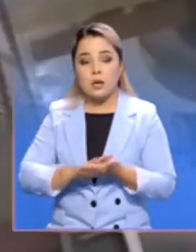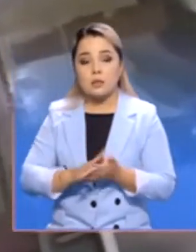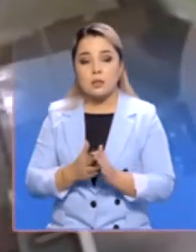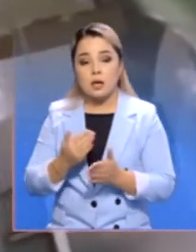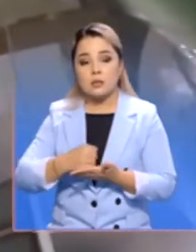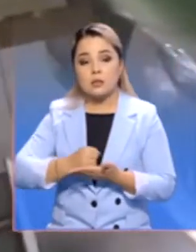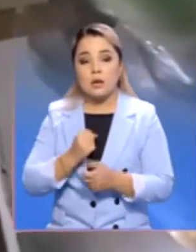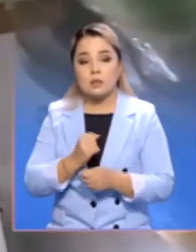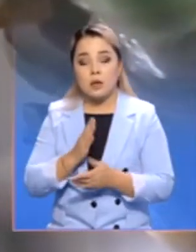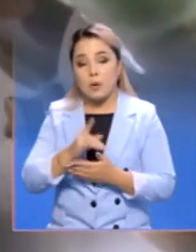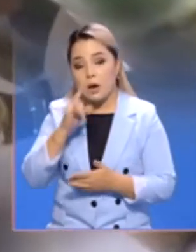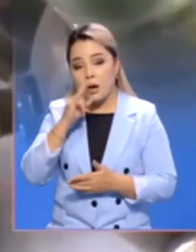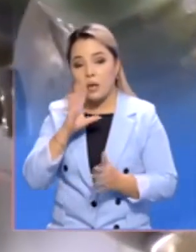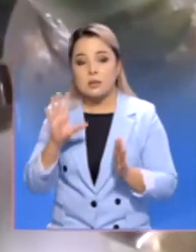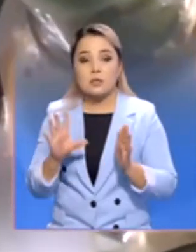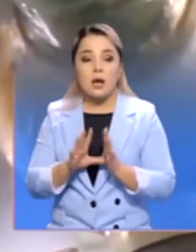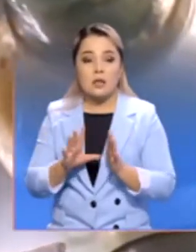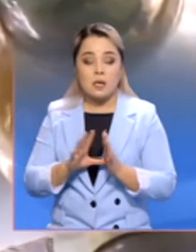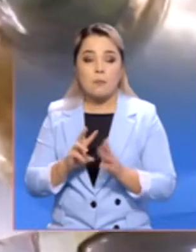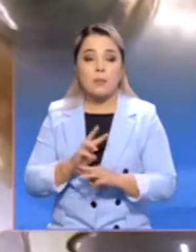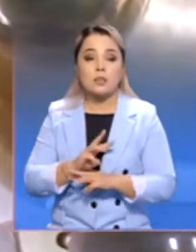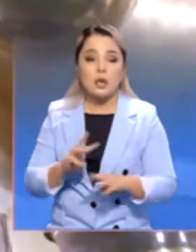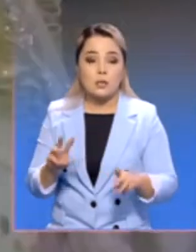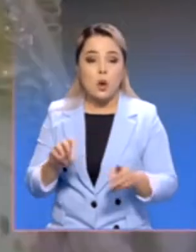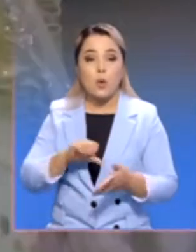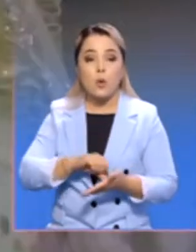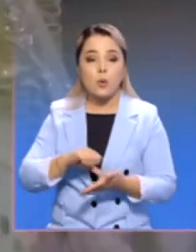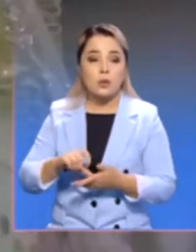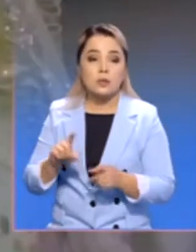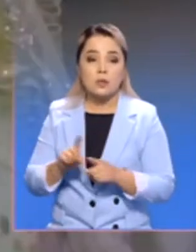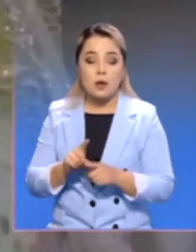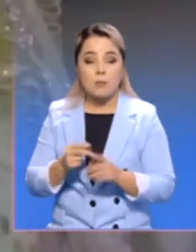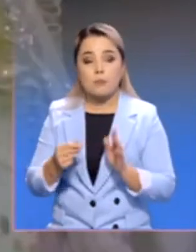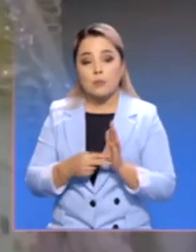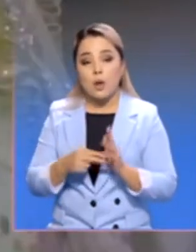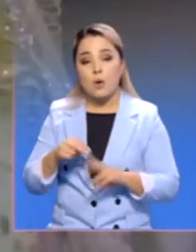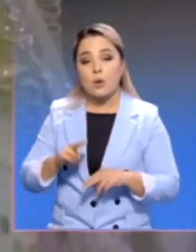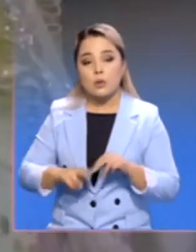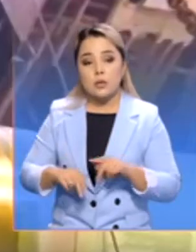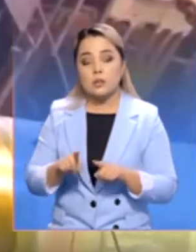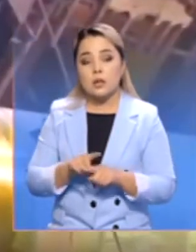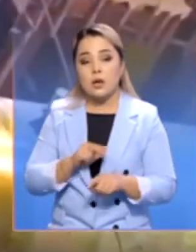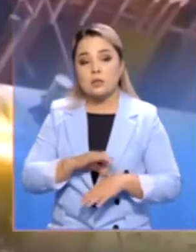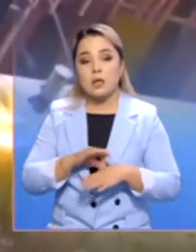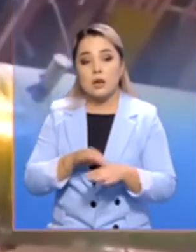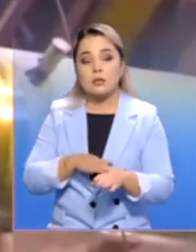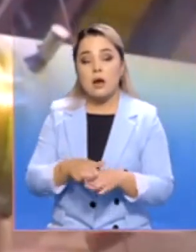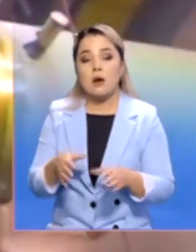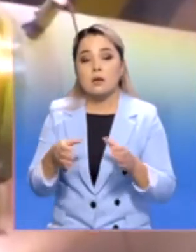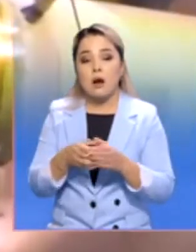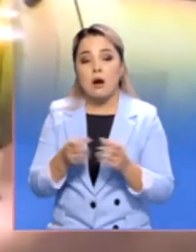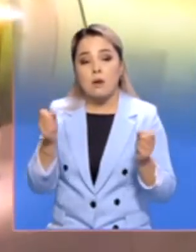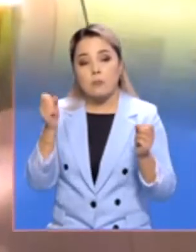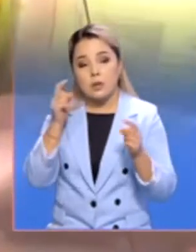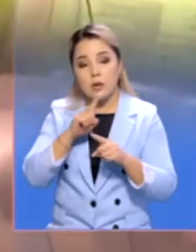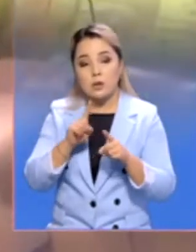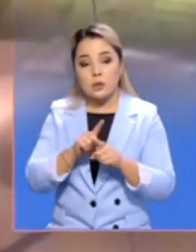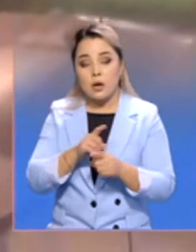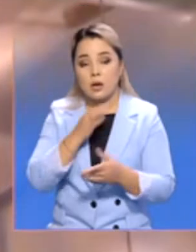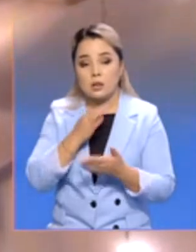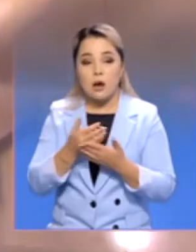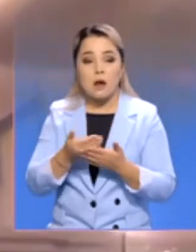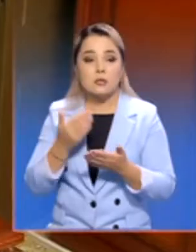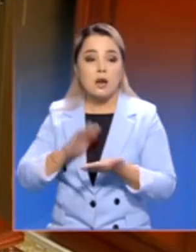келген. Ал Қазақстан энергетика министрлігінің өкілдері баға құрылыспен айналысатын компания анықталғаннан кейін алдын